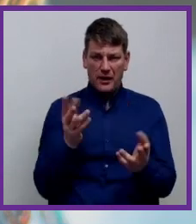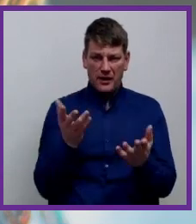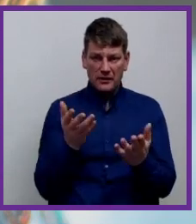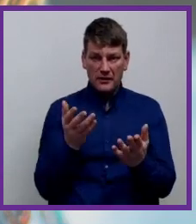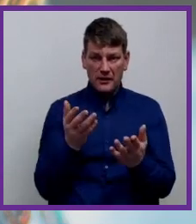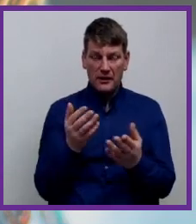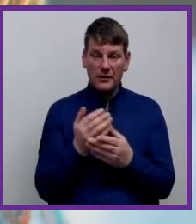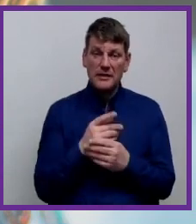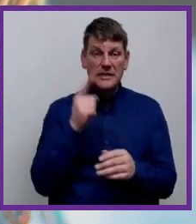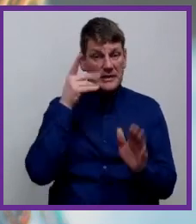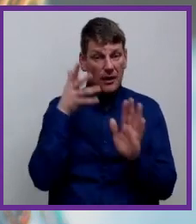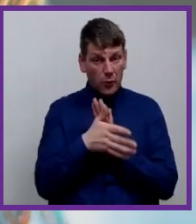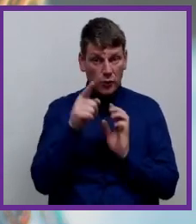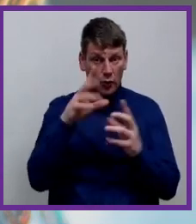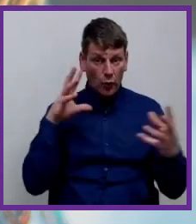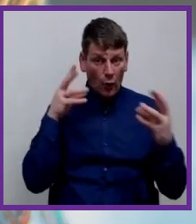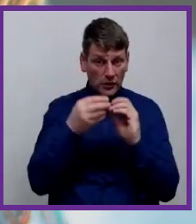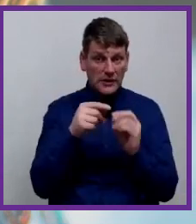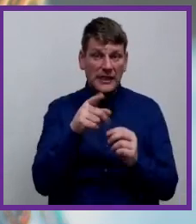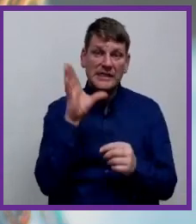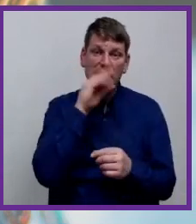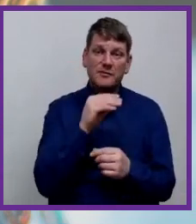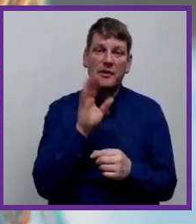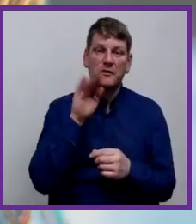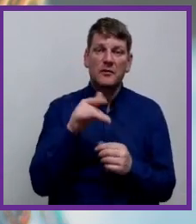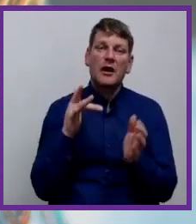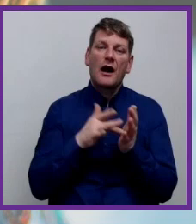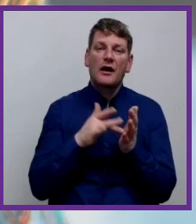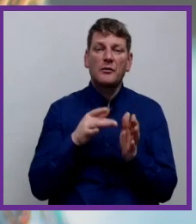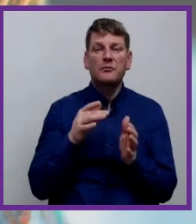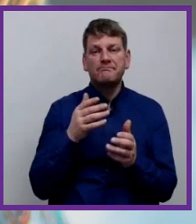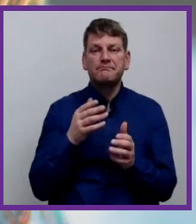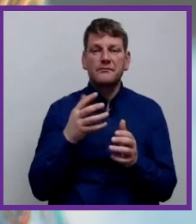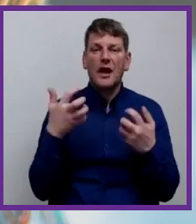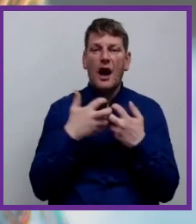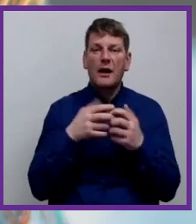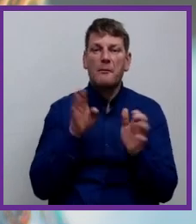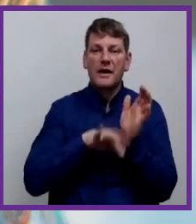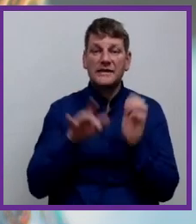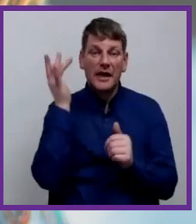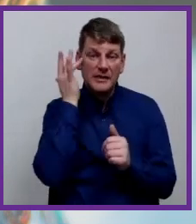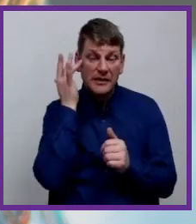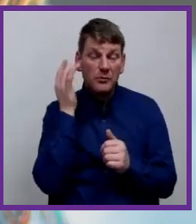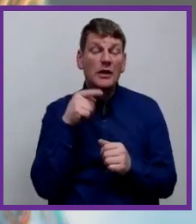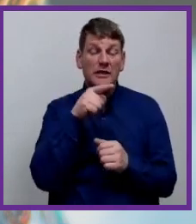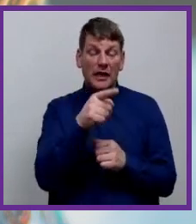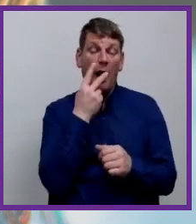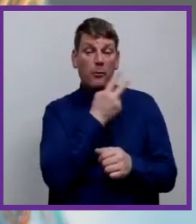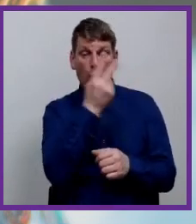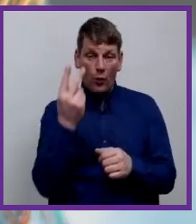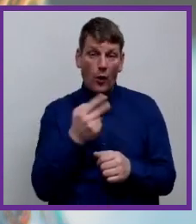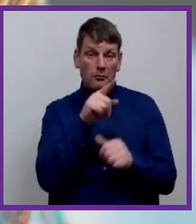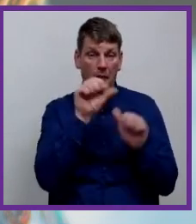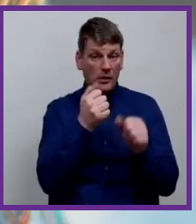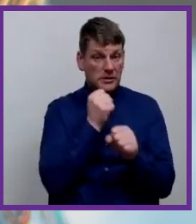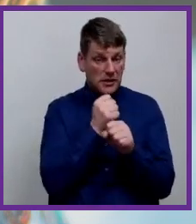bet saprotot to kontekstu, kad tas iespējams ir par tādu kara bezjēdzību, mēs uz šiem mākslas darbiem aplūkojamies visam savādāk.